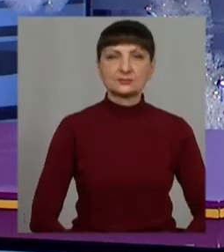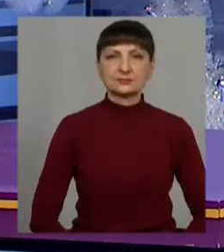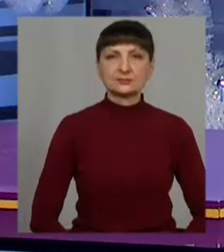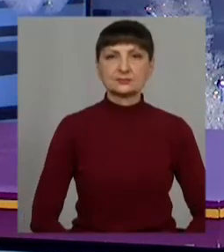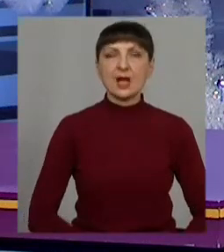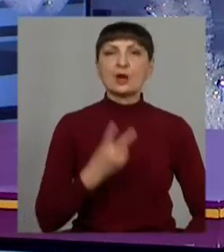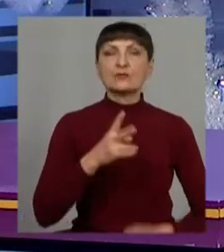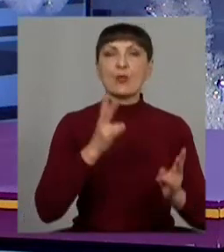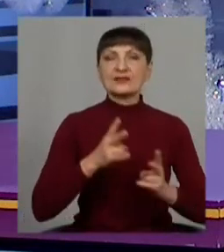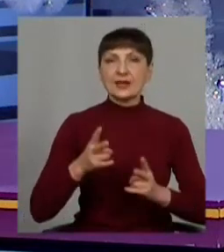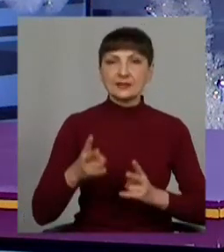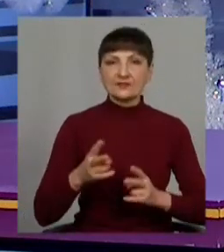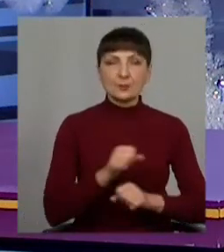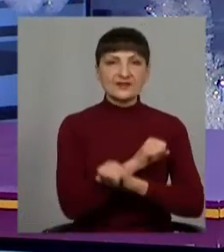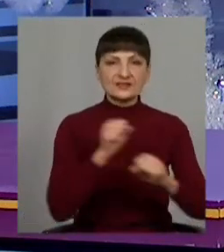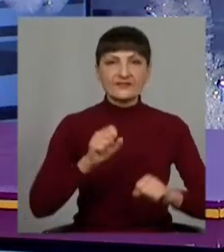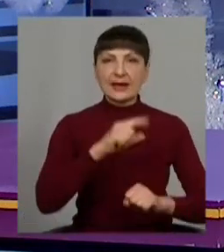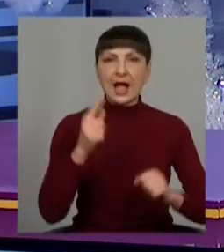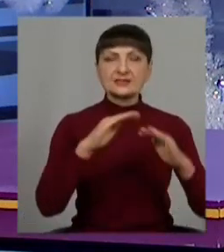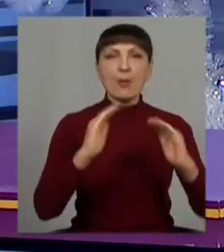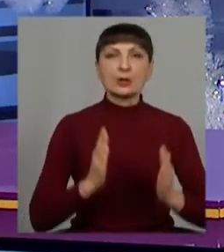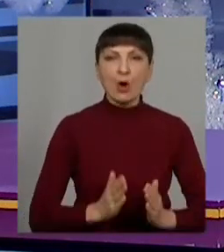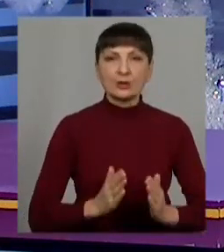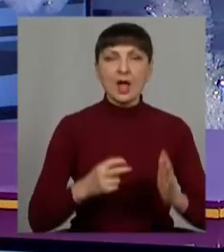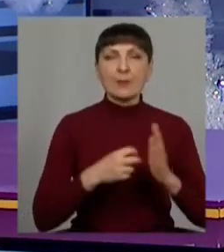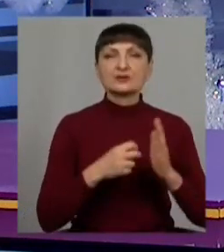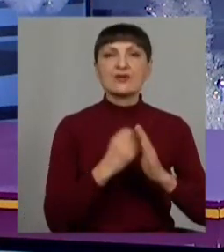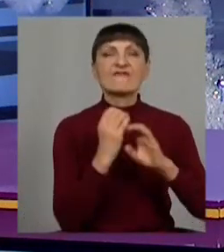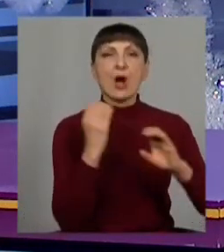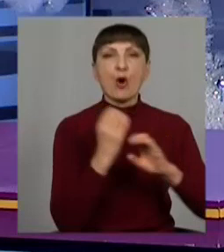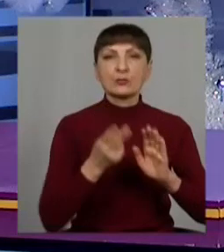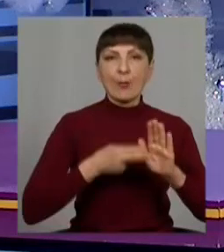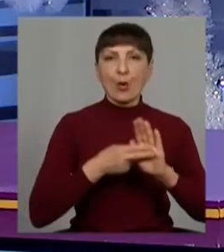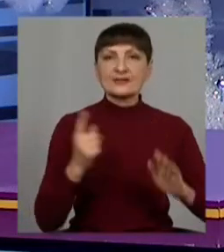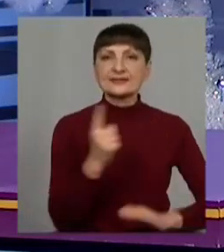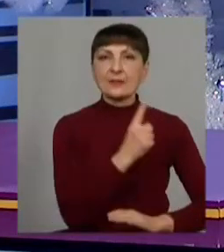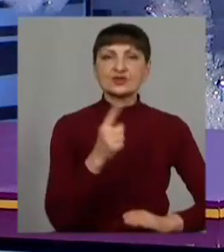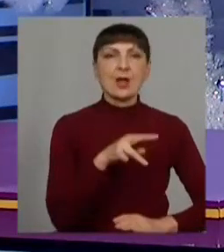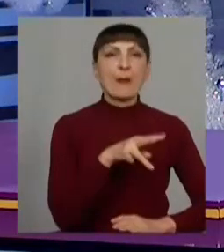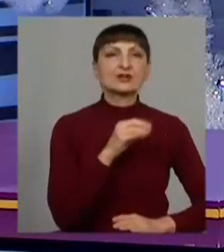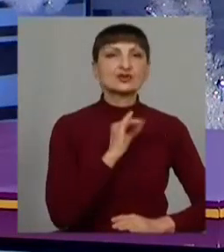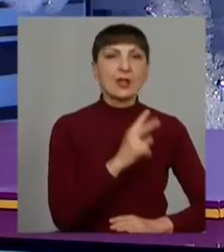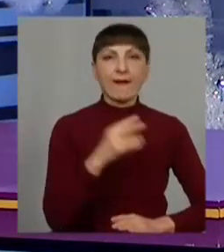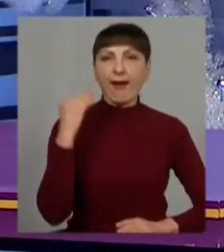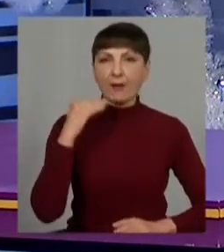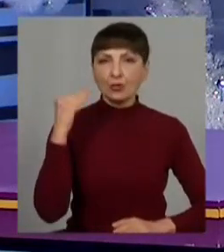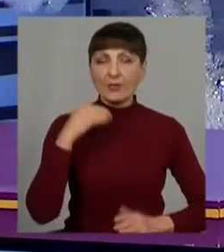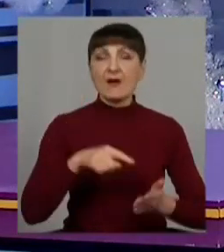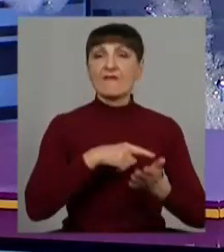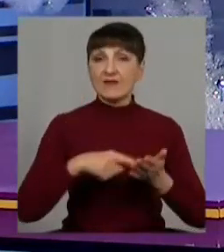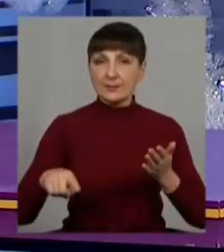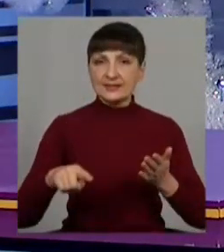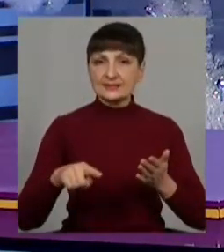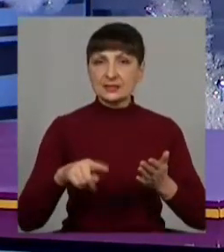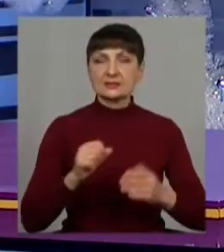двух пострадавших при взрыве газового баллона в почтовом вагоне поезда сообщениям мангышлак актобе выписали из бине